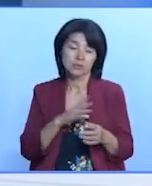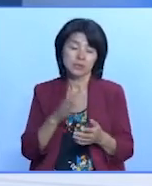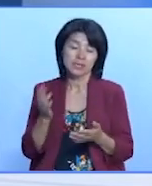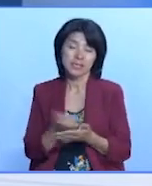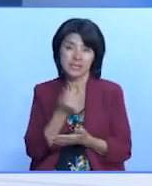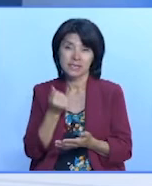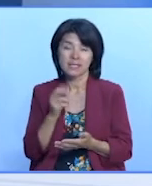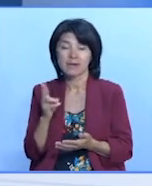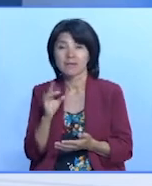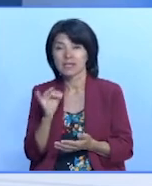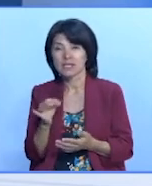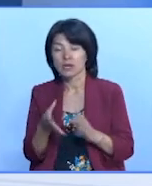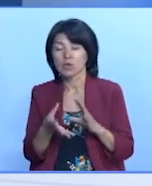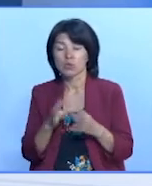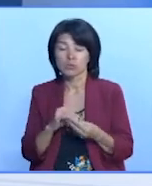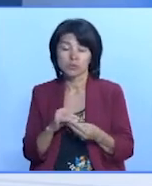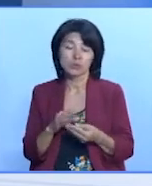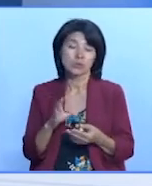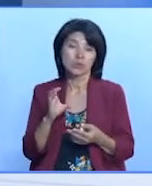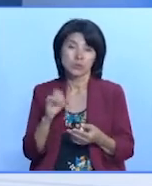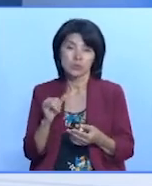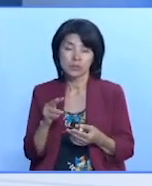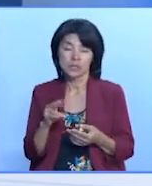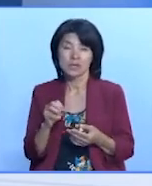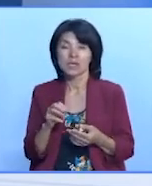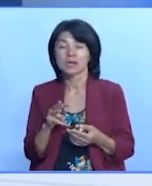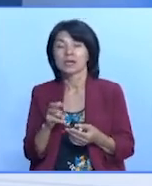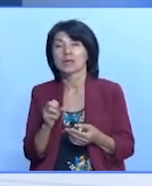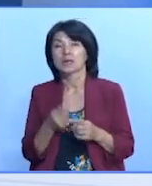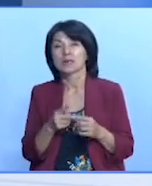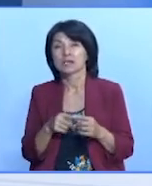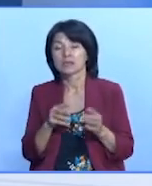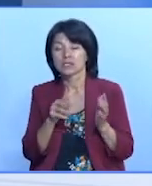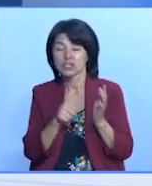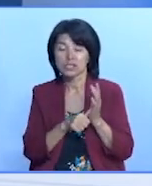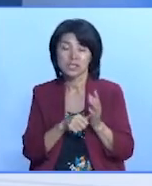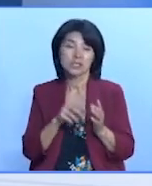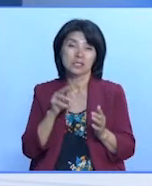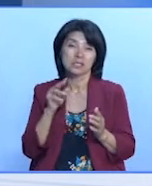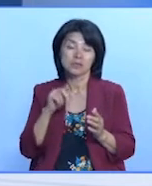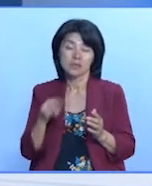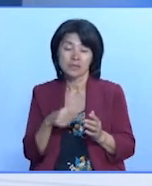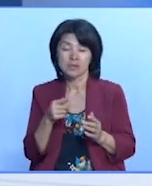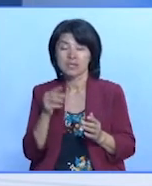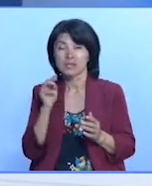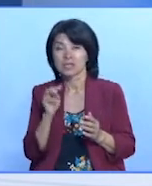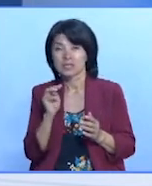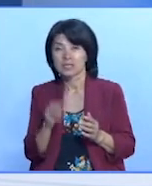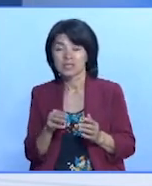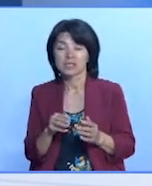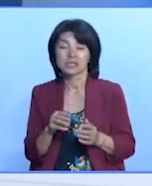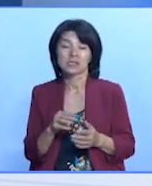инфекции на общую сумму около 89 миллионов тенге. Это порядка 6500 тестов. Все эти тесты для населения